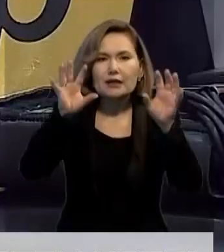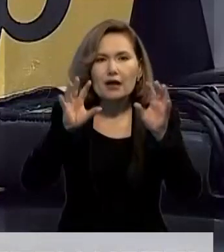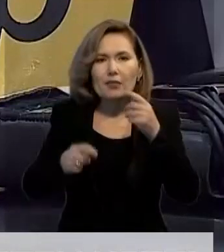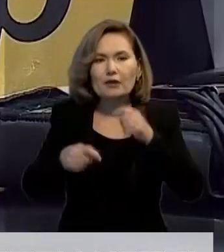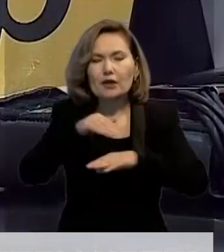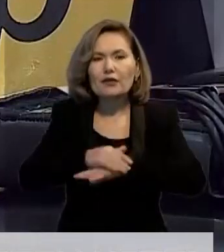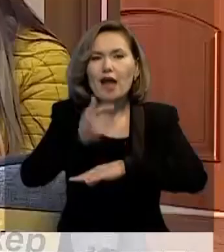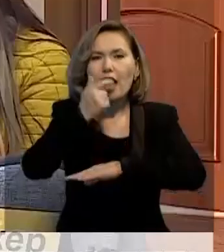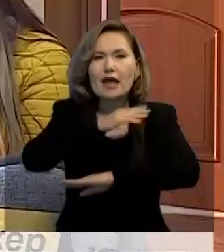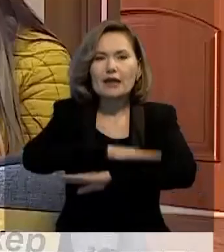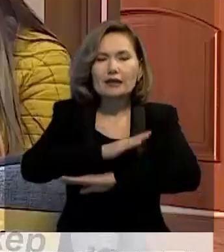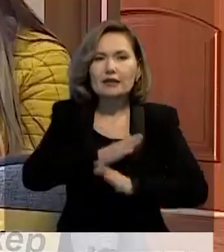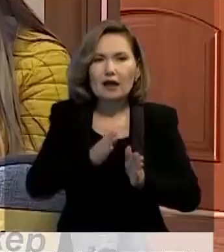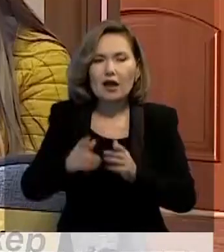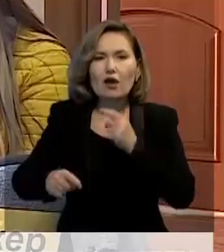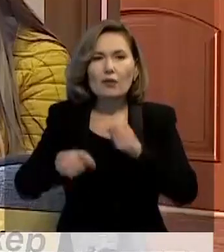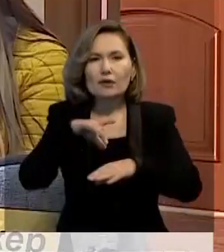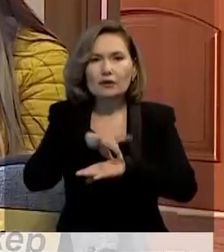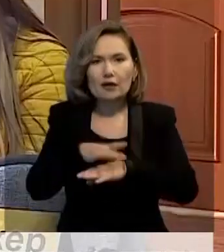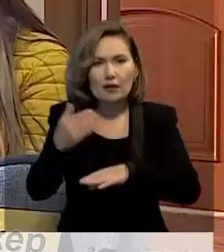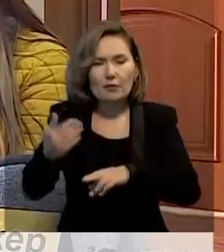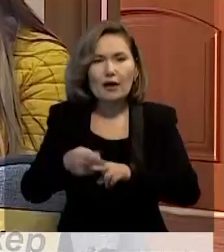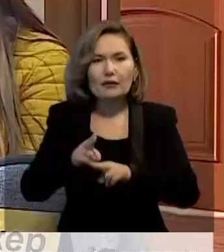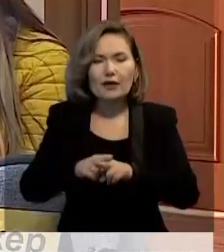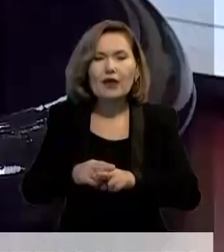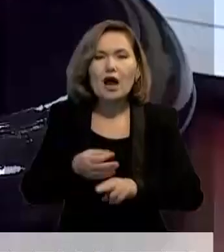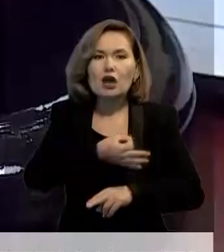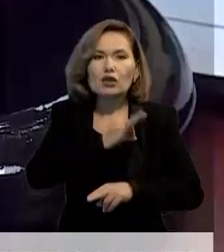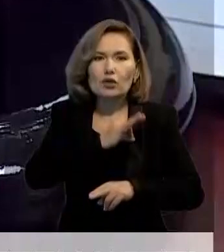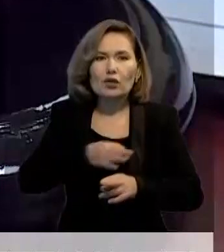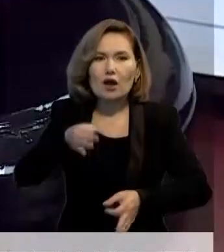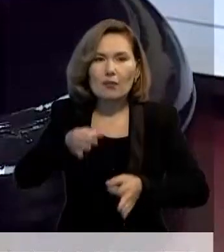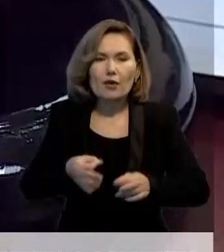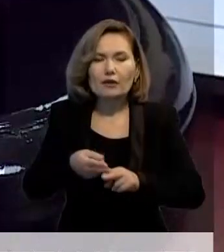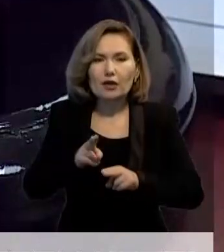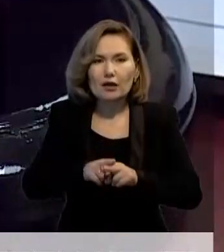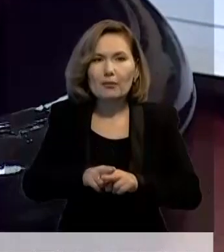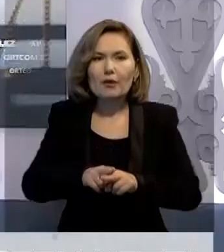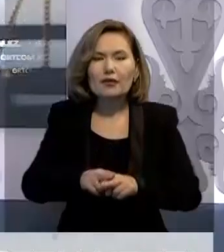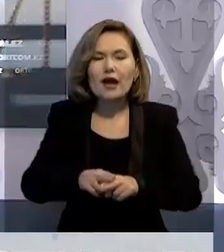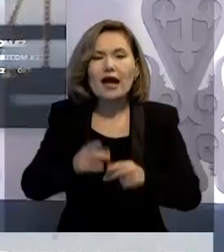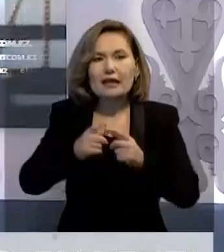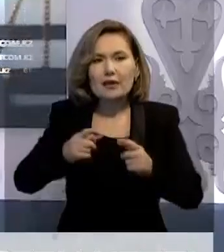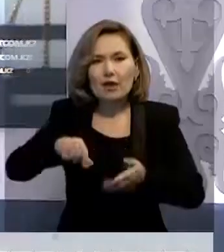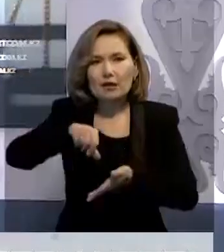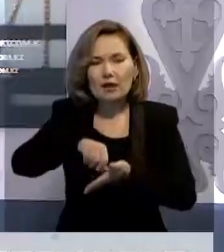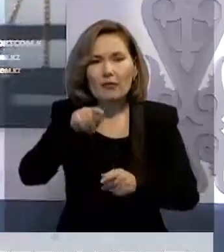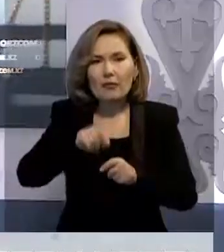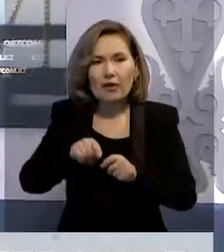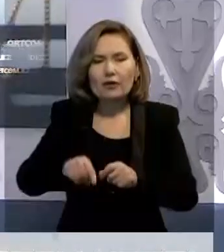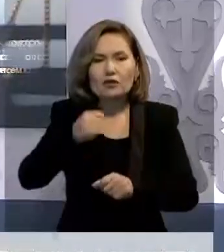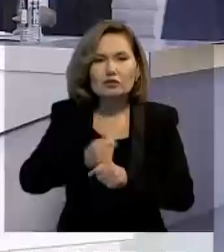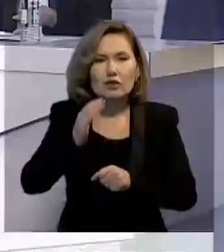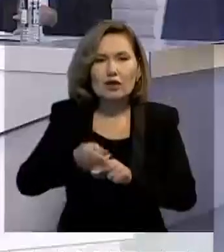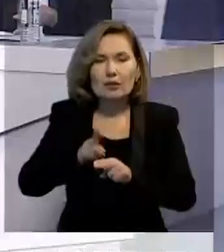судья этикасын бұзған. Осындай кемшіліктерге жол бермес үшін енді судьялар 4 кезеңнен тұратын біліктілік емтиханын тапсырады. Бұл